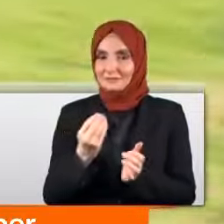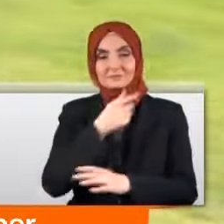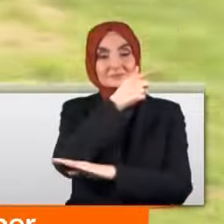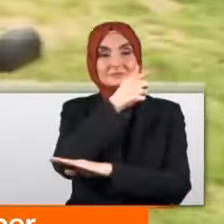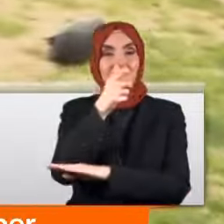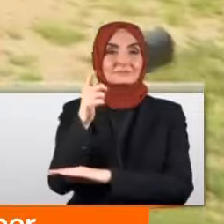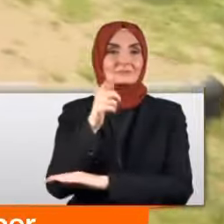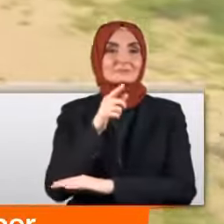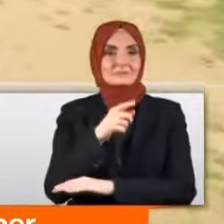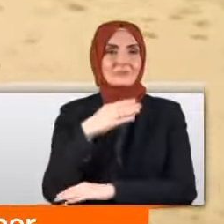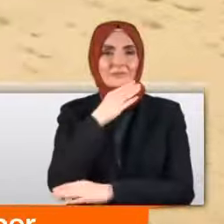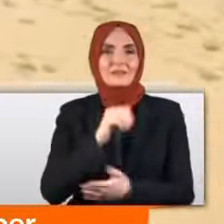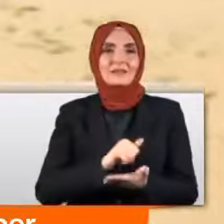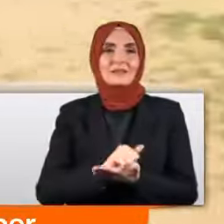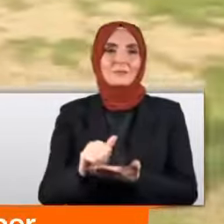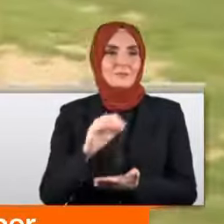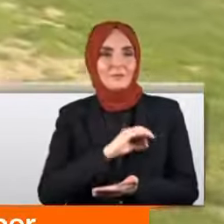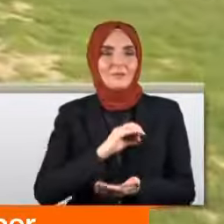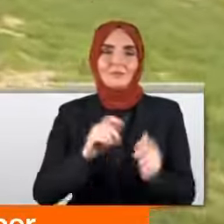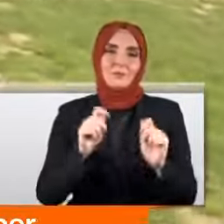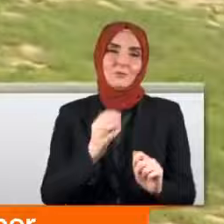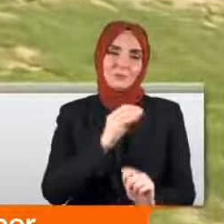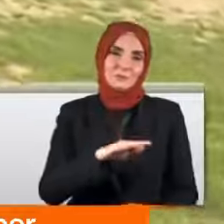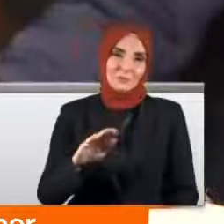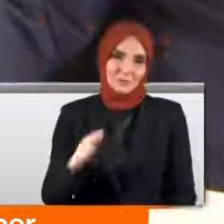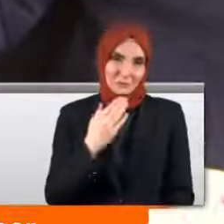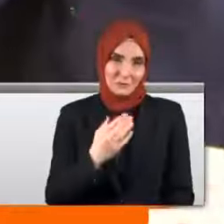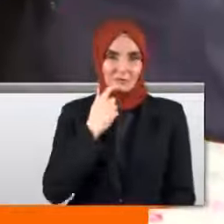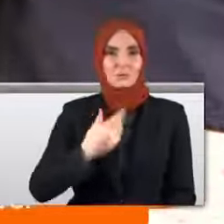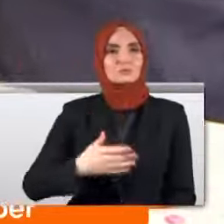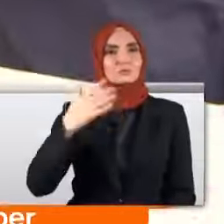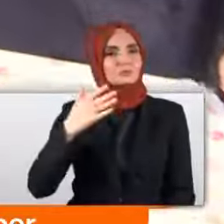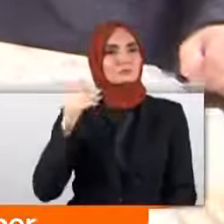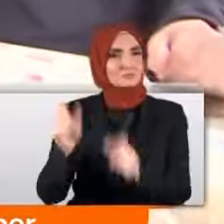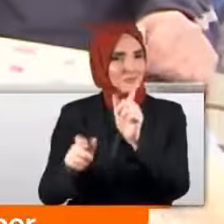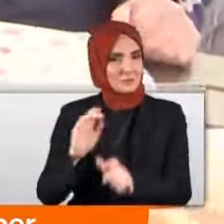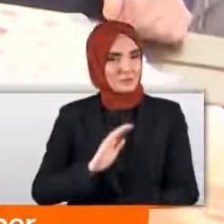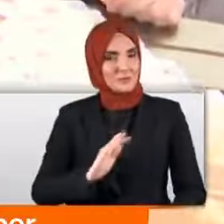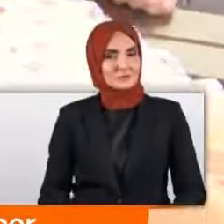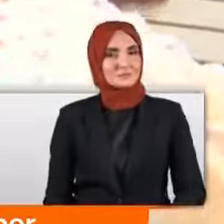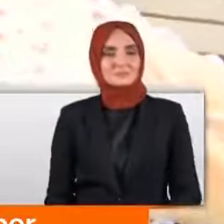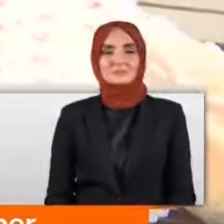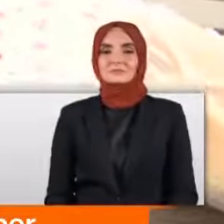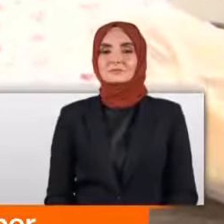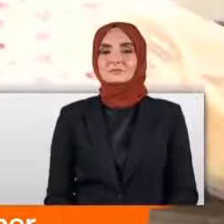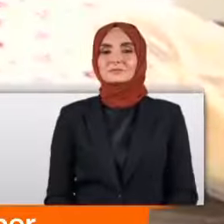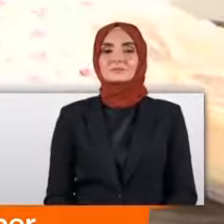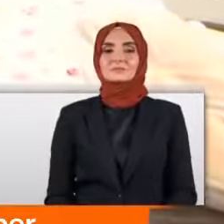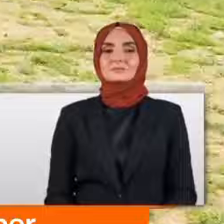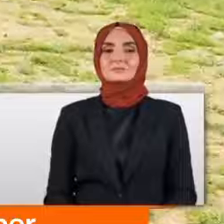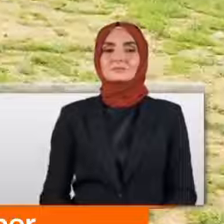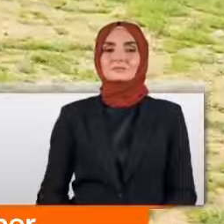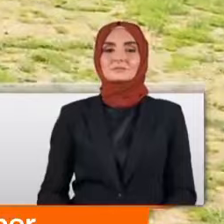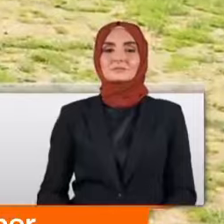yandan her fırsatı değerlendiren çocuklar ve elbette büyükler. Poğaçamız var. Pankek, kek, işte kahvaltı